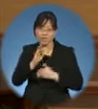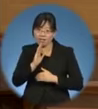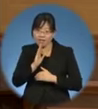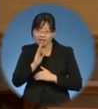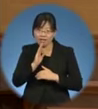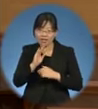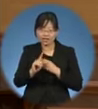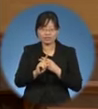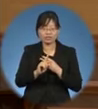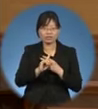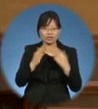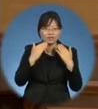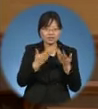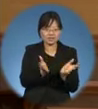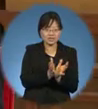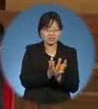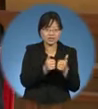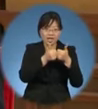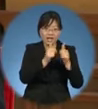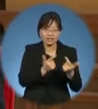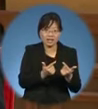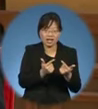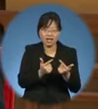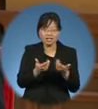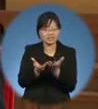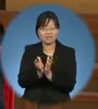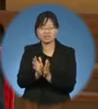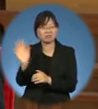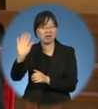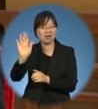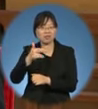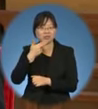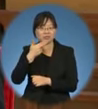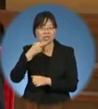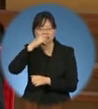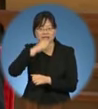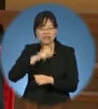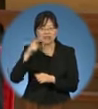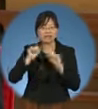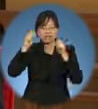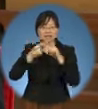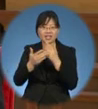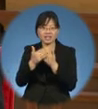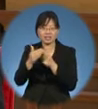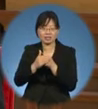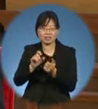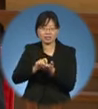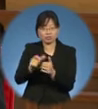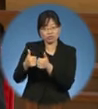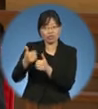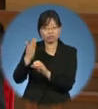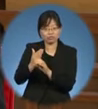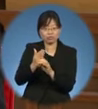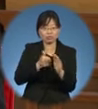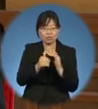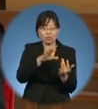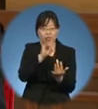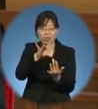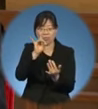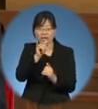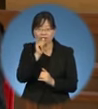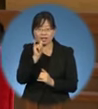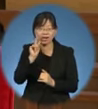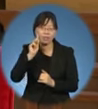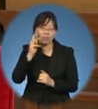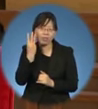팀 간에 무슨 대항 이런 게 아니고 팀이 정상적으로 있는 게 체육대회 아니고 체육대회 겸해서 그냥 선수를 뽑아서 축구 시합한다 예, 하고 예, 있는데 예. 불과 뭐